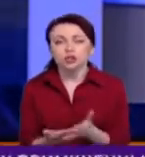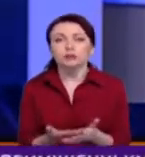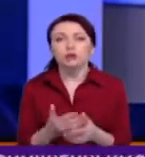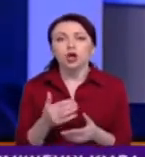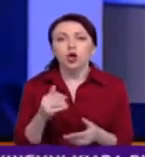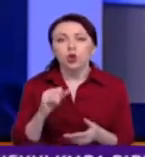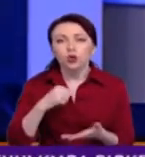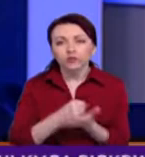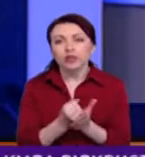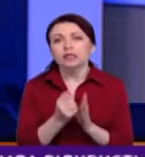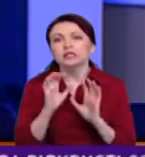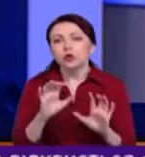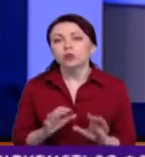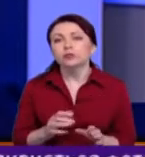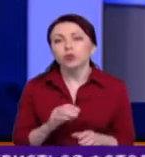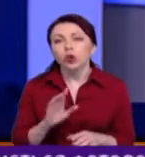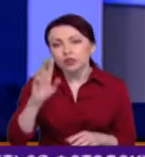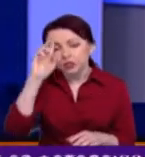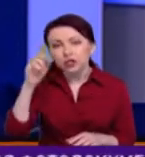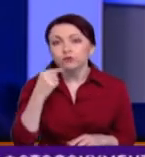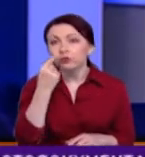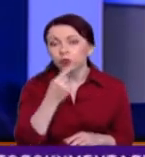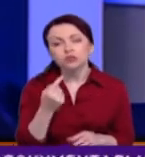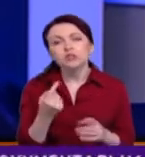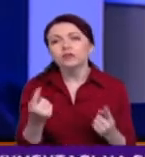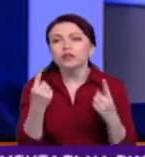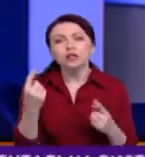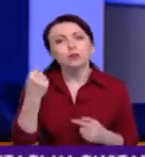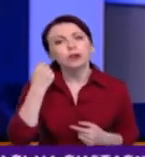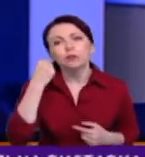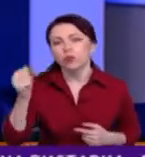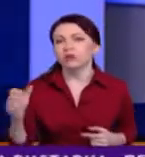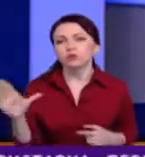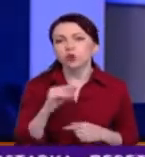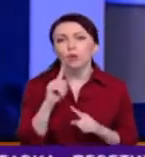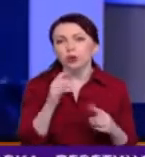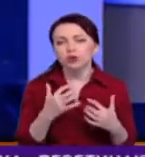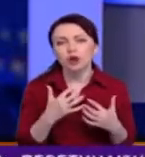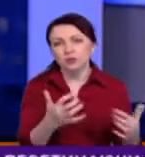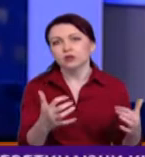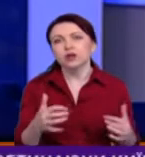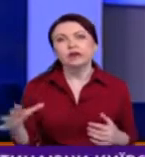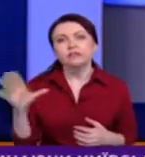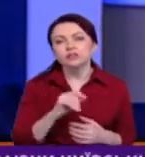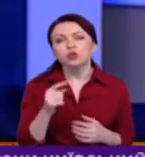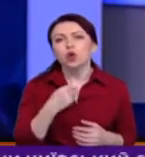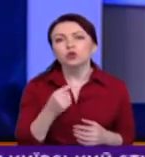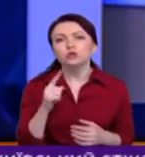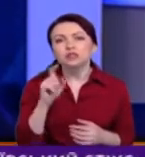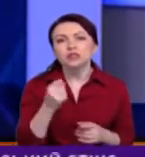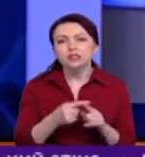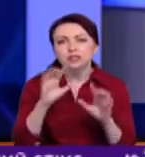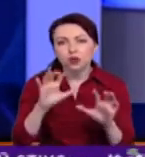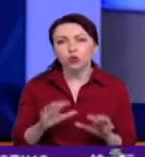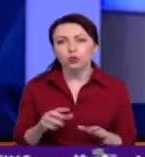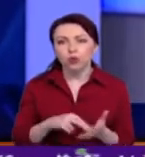кінцевому вигляді закон про державну мову, я вважаю, що є великою перемогою всього парламенту, всіх тих, хто голосував за цей законопроєкт, в тому числі